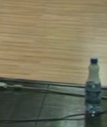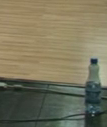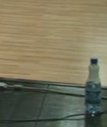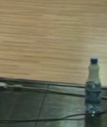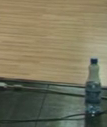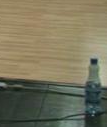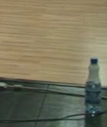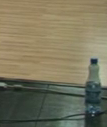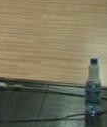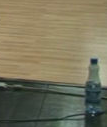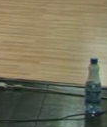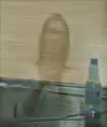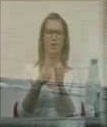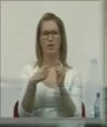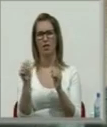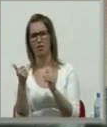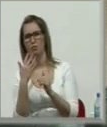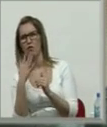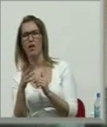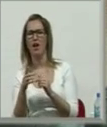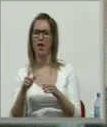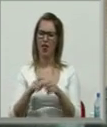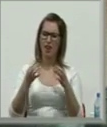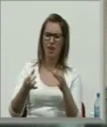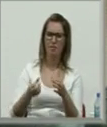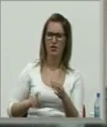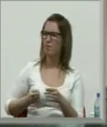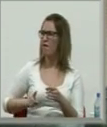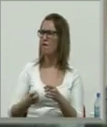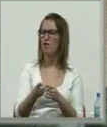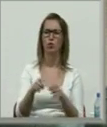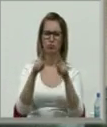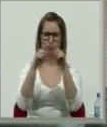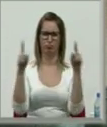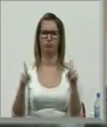No sam znajduję wiele argumentów dla pozostawienia tarczy francuskiej,